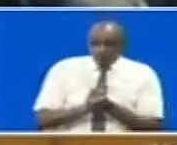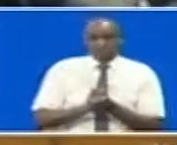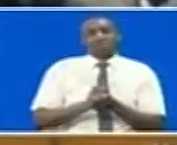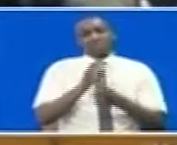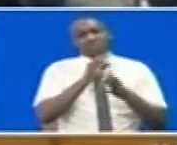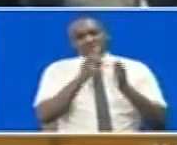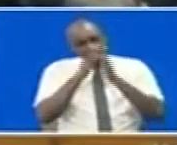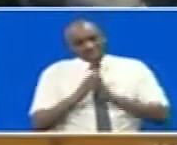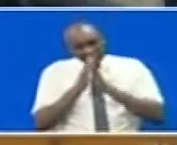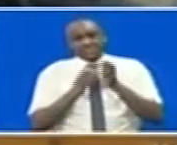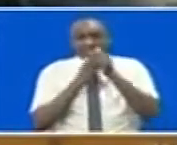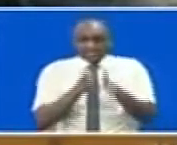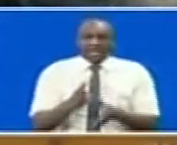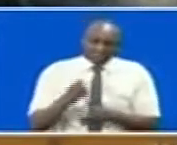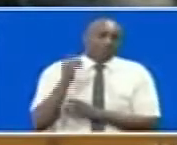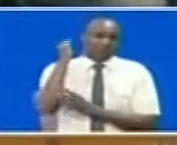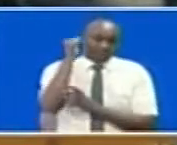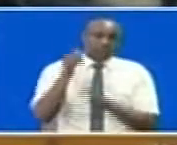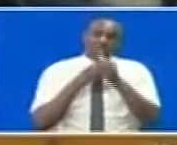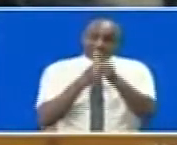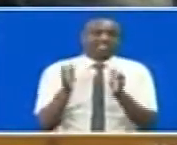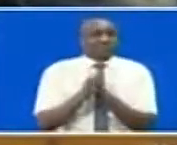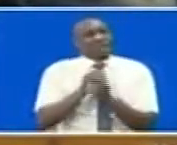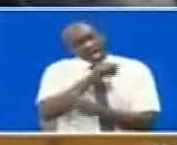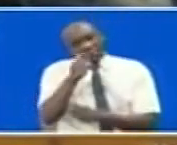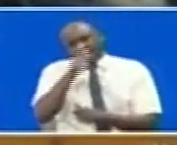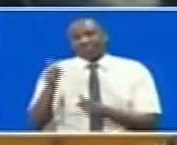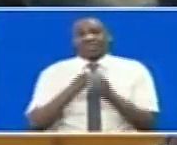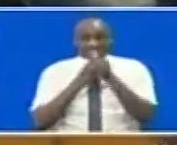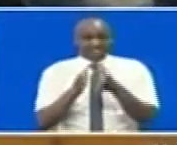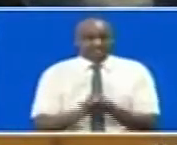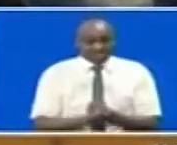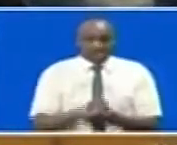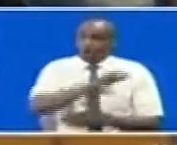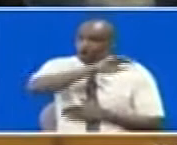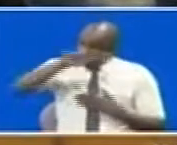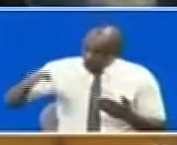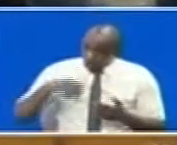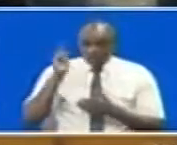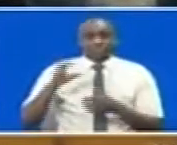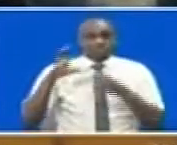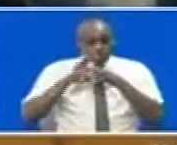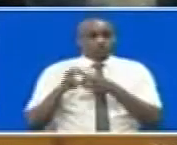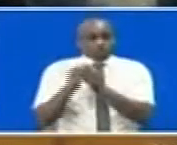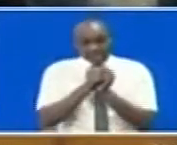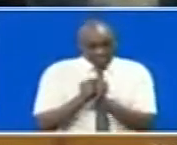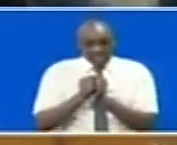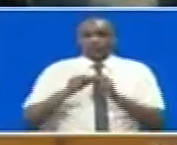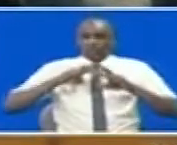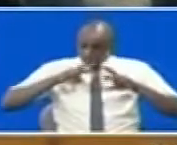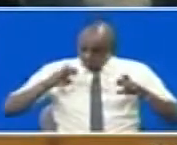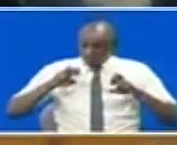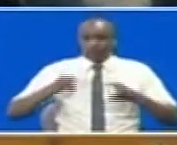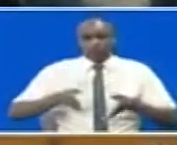dini, wa kisiasa na wale wengine sote tutaungana kutafuta